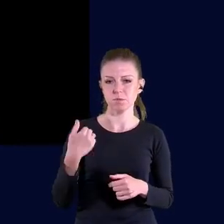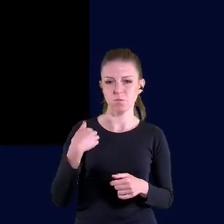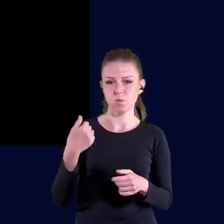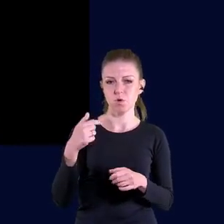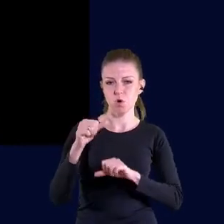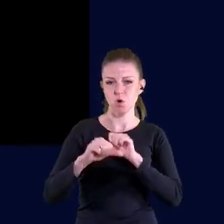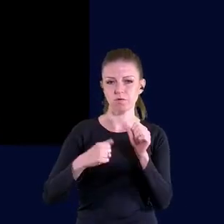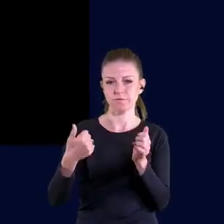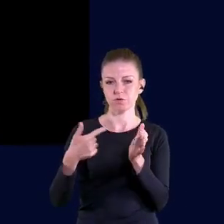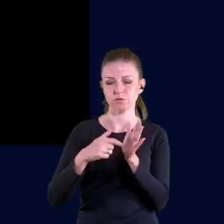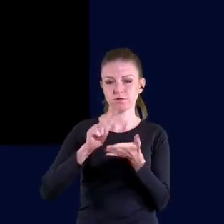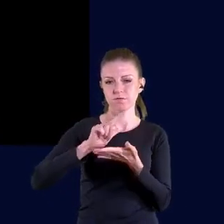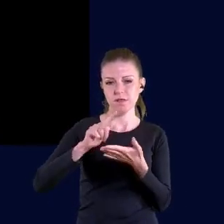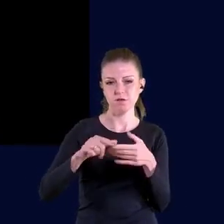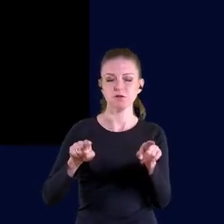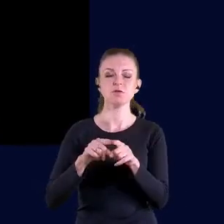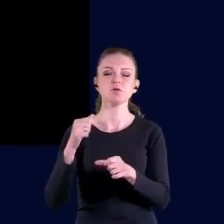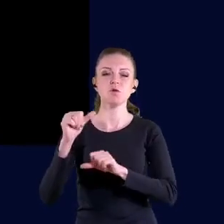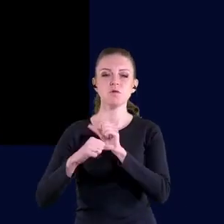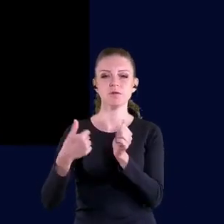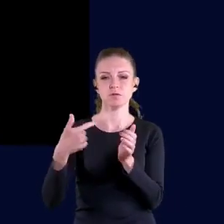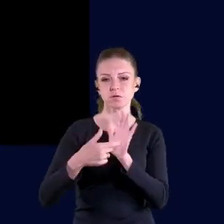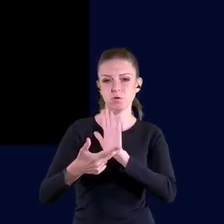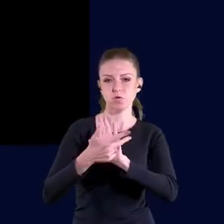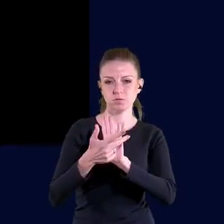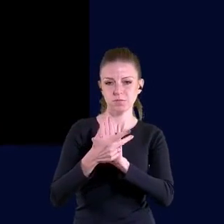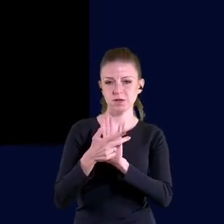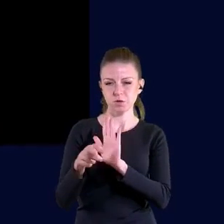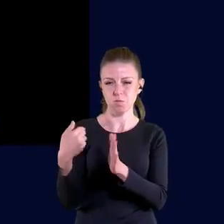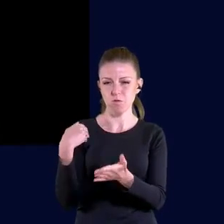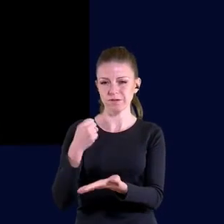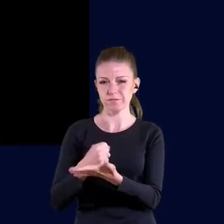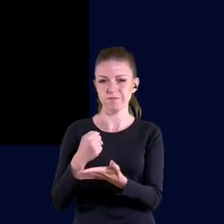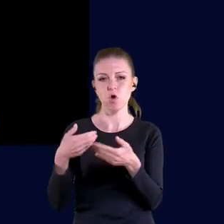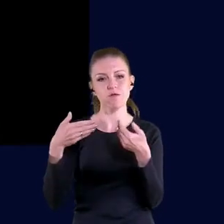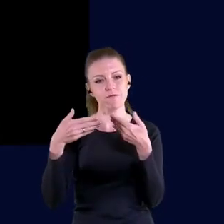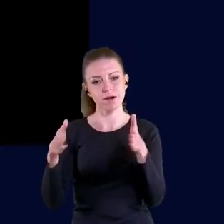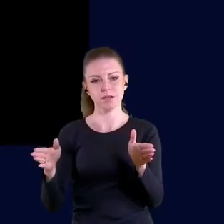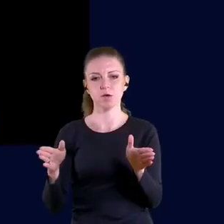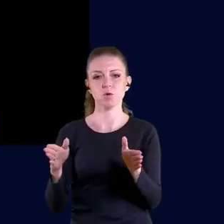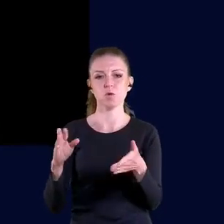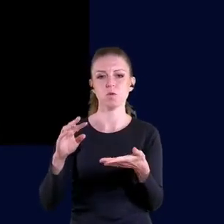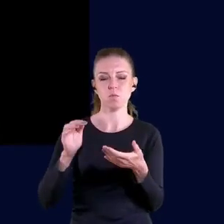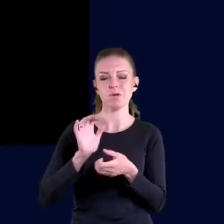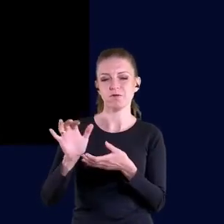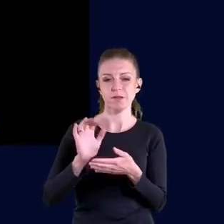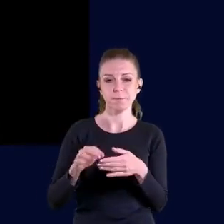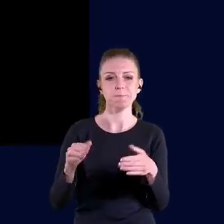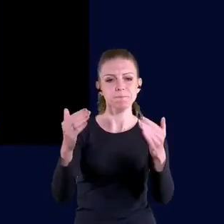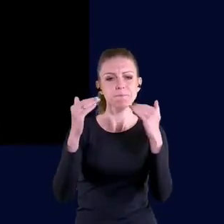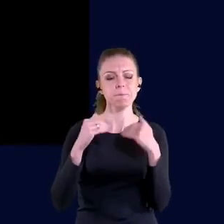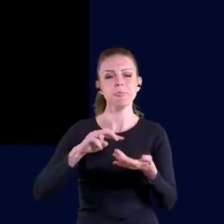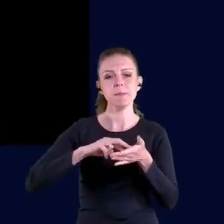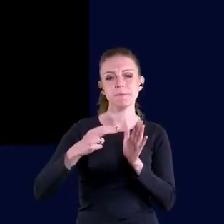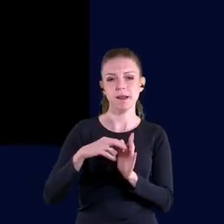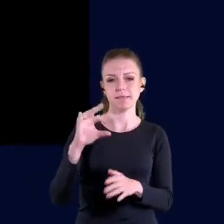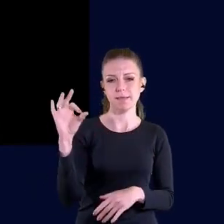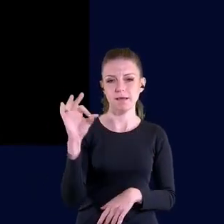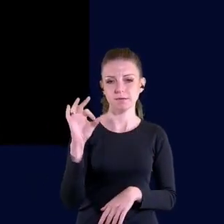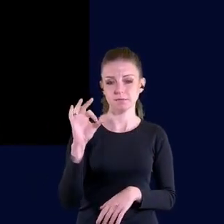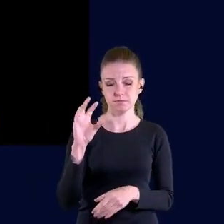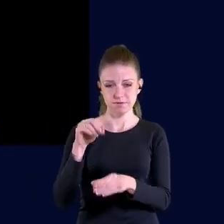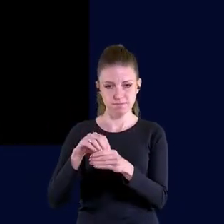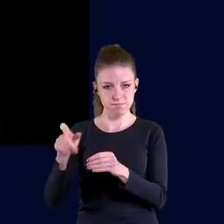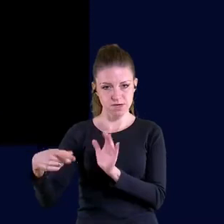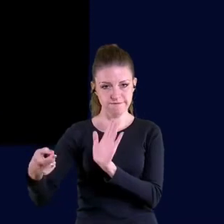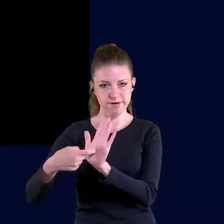18 roku w sprawie otwartego publikowania jest plan s który ma swoje konkretne wymagania